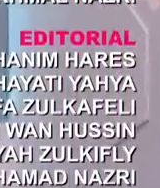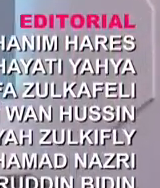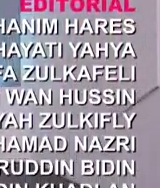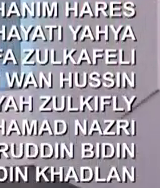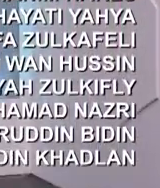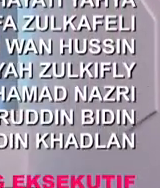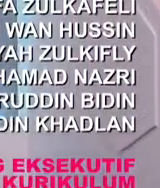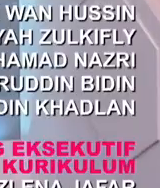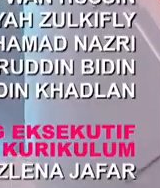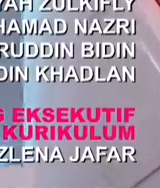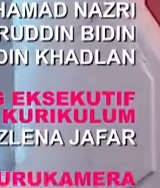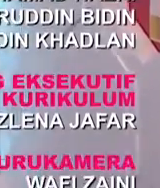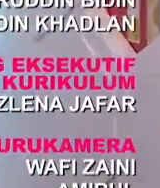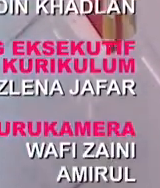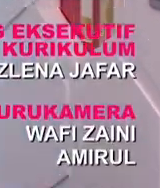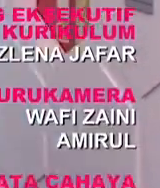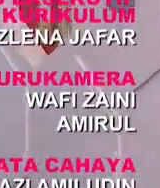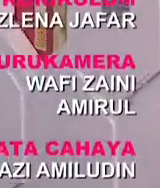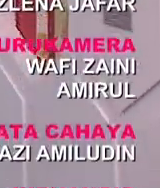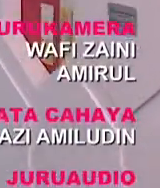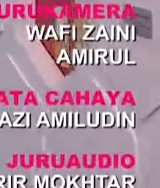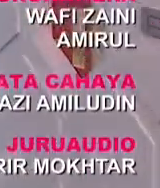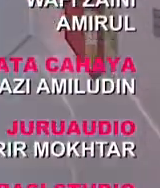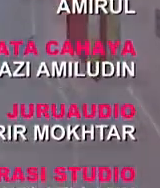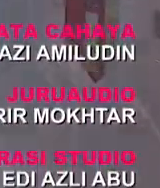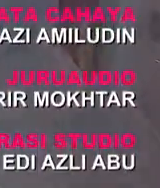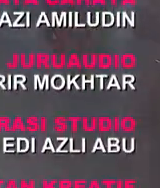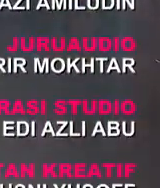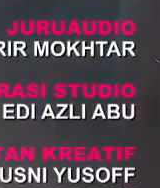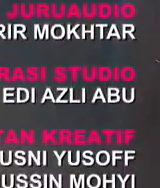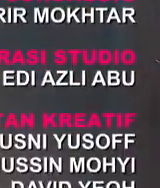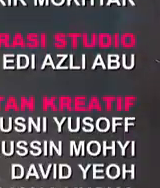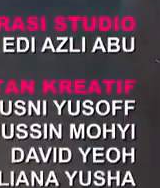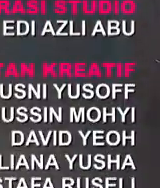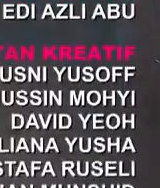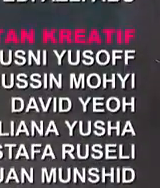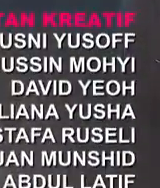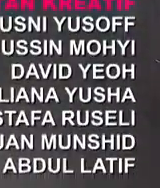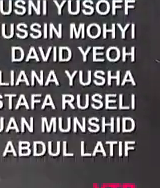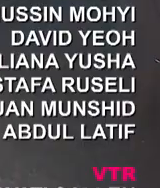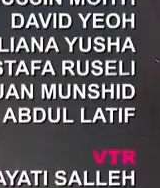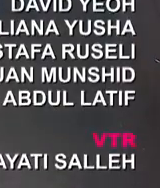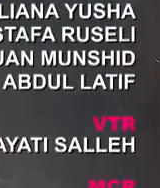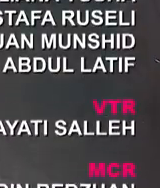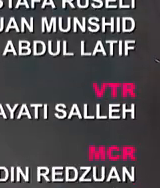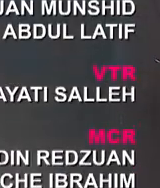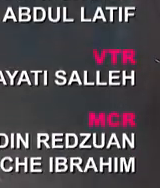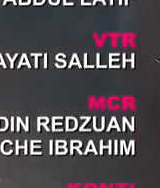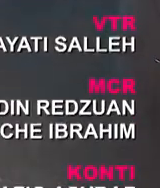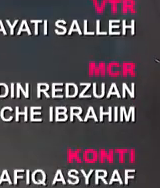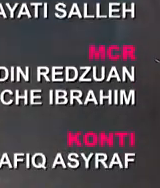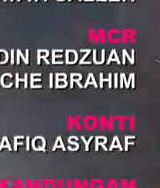kanan, pusingkan badan, tepuk di atas, tepuk